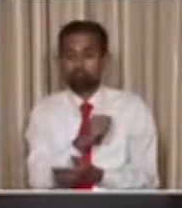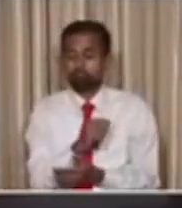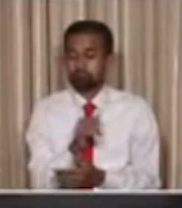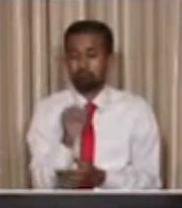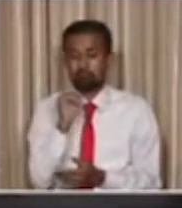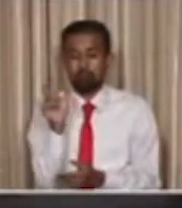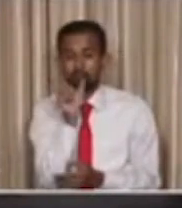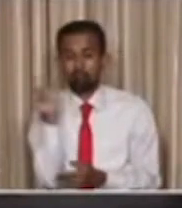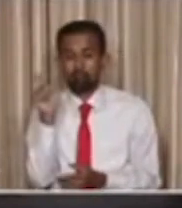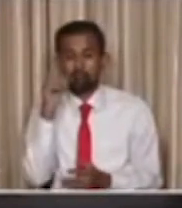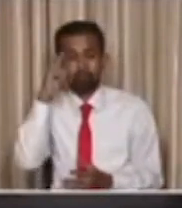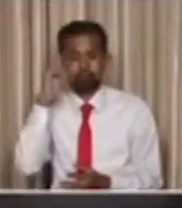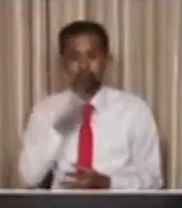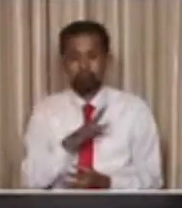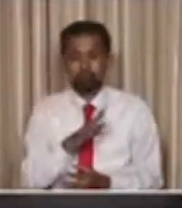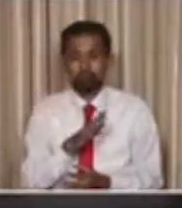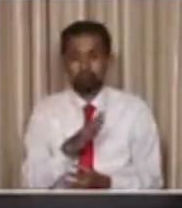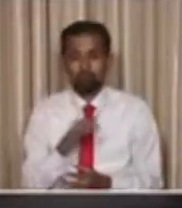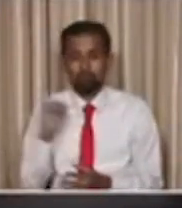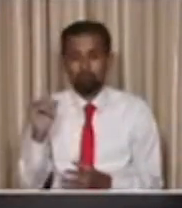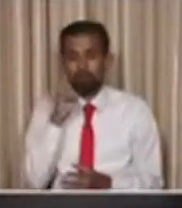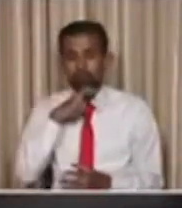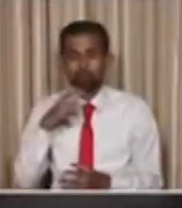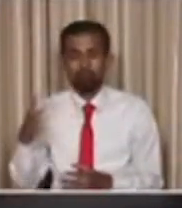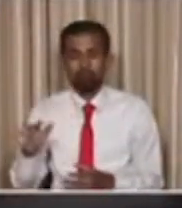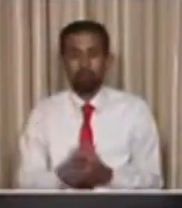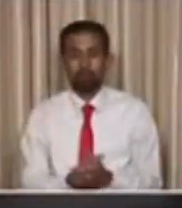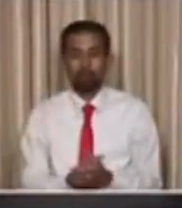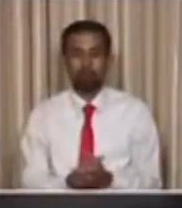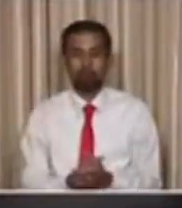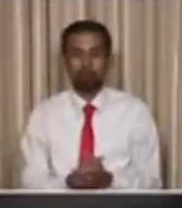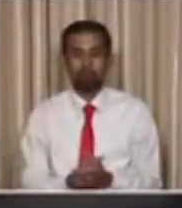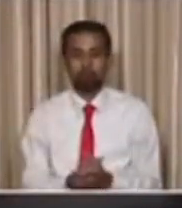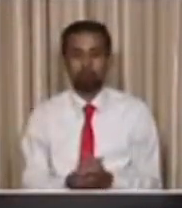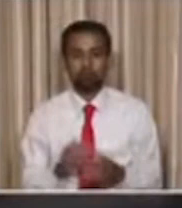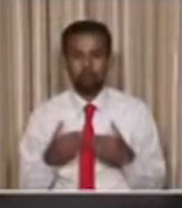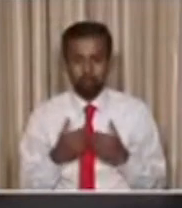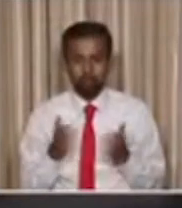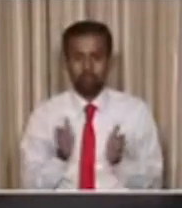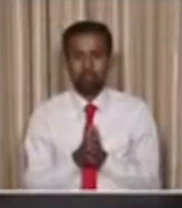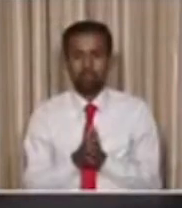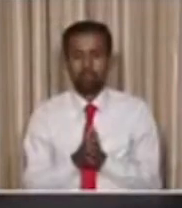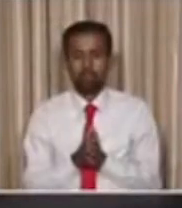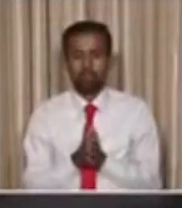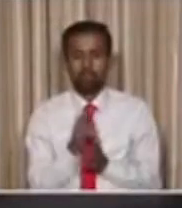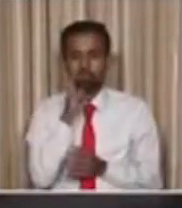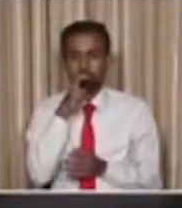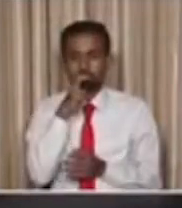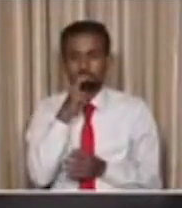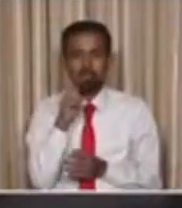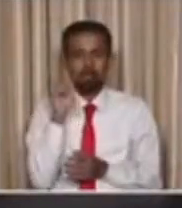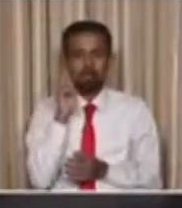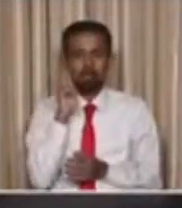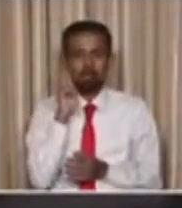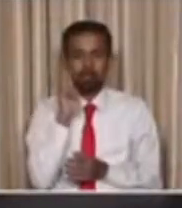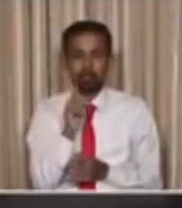කියන නන්නත්තාර පට්ටපල් ජරා ගිරවෙන් බාට පත් වුණා. එතකොට මේ අපිත් එක්ක හිටපු අර ගිරව රනිල්